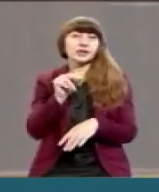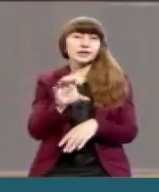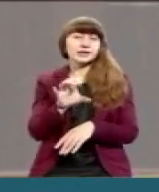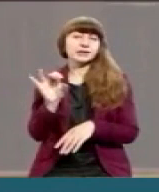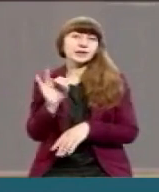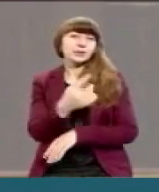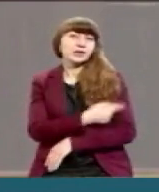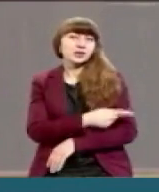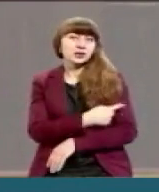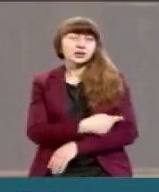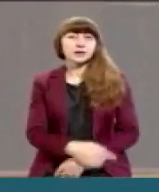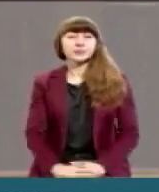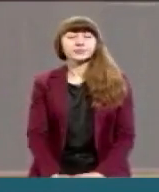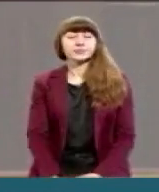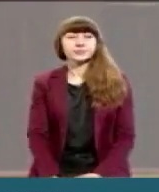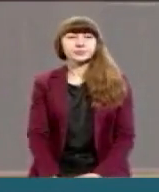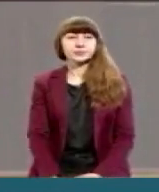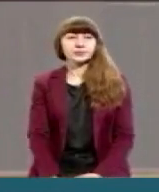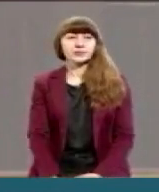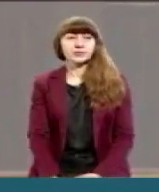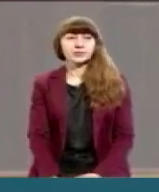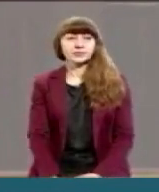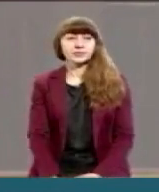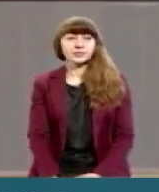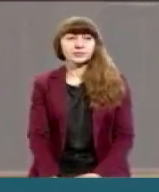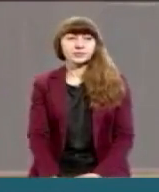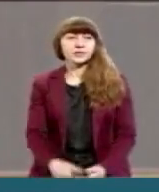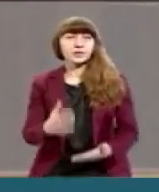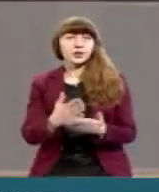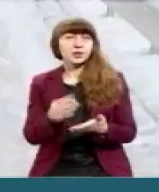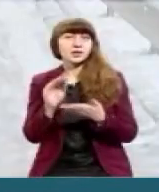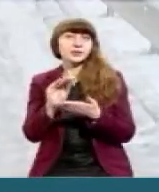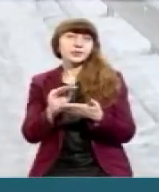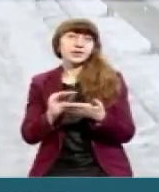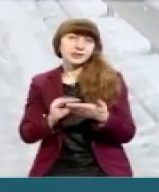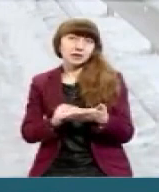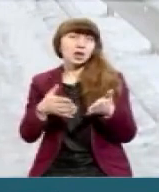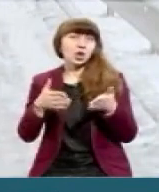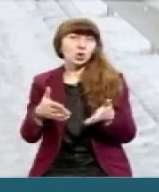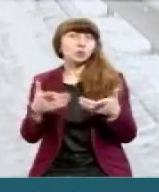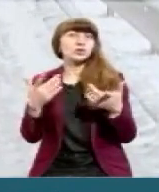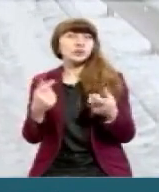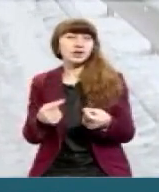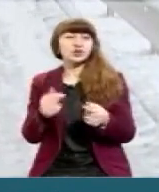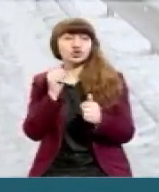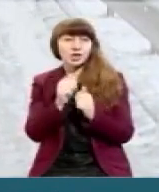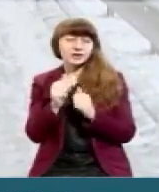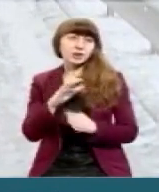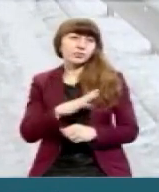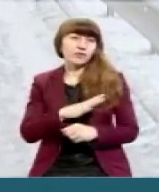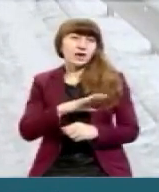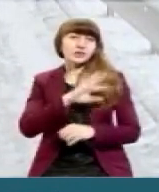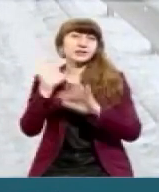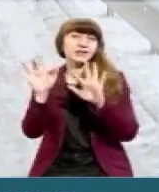жолдардың тізімі жасалды. Жалпы облыста қар басуы мүмкін 354 учаске бар. Барлық мердігер ұйымдармен, сондай-ақ